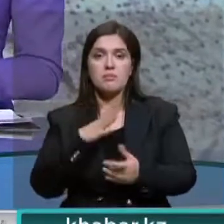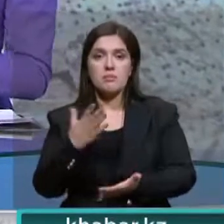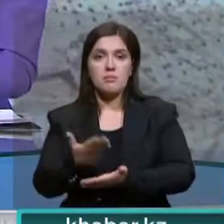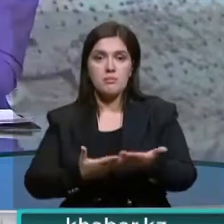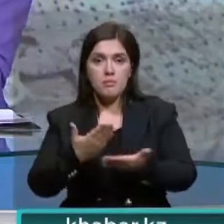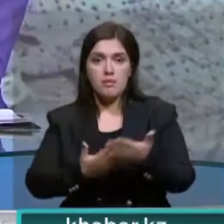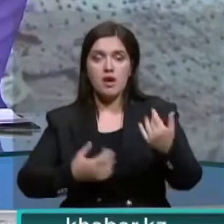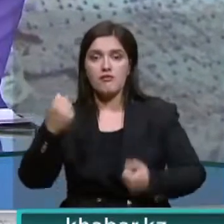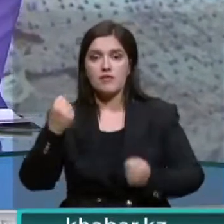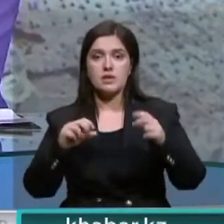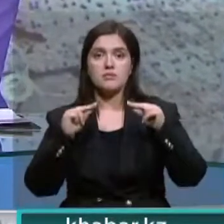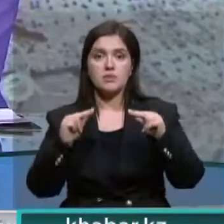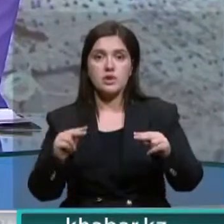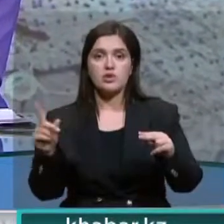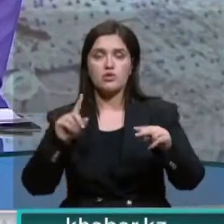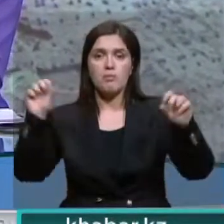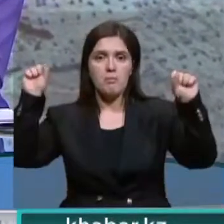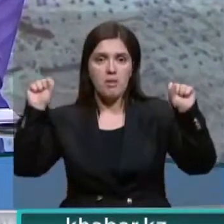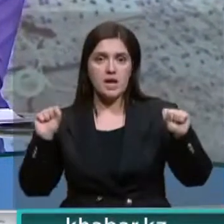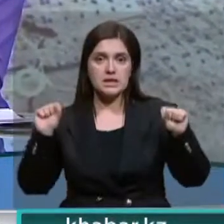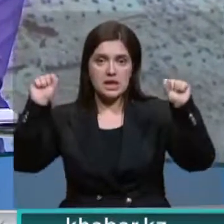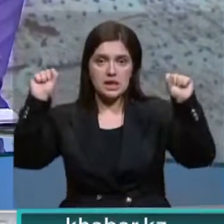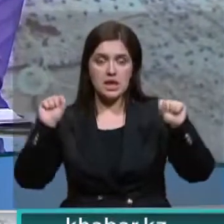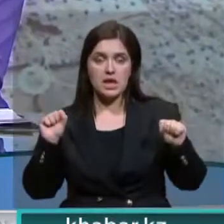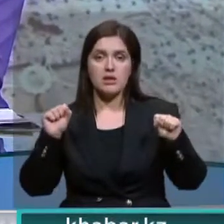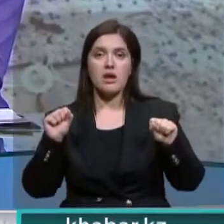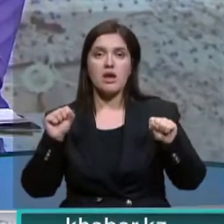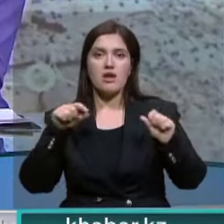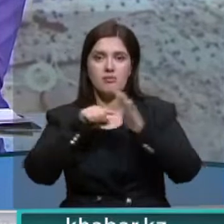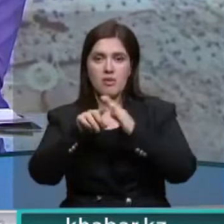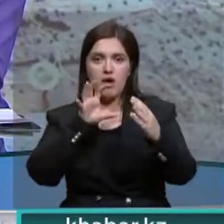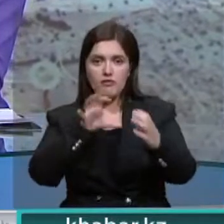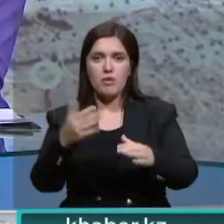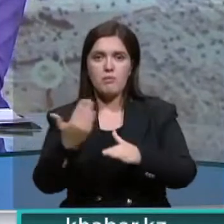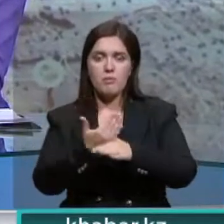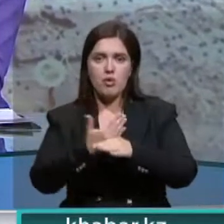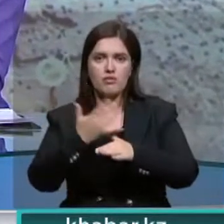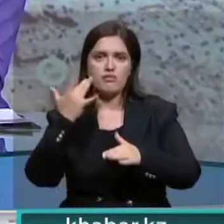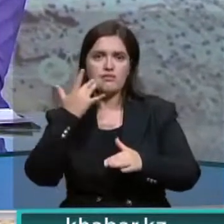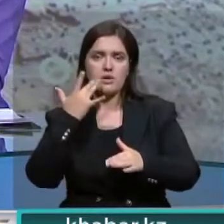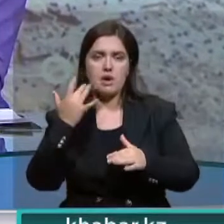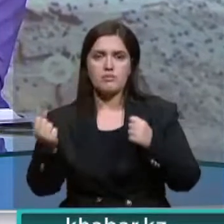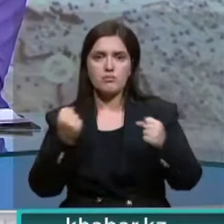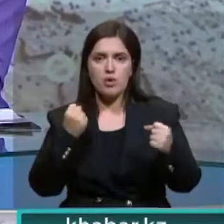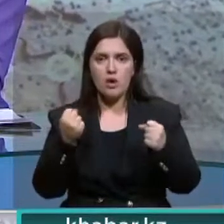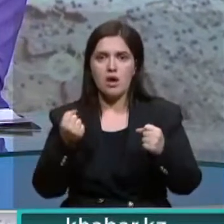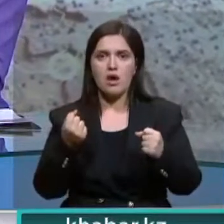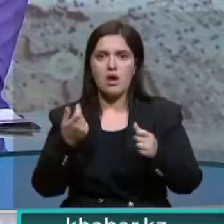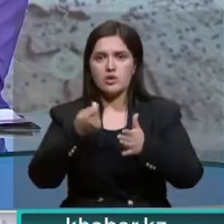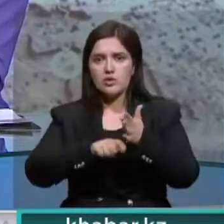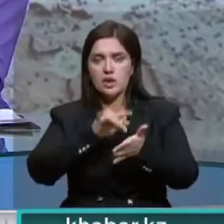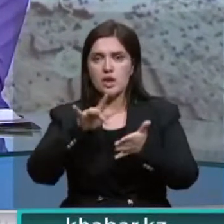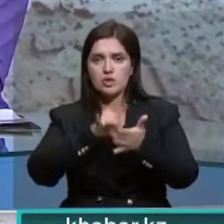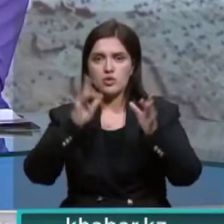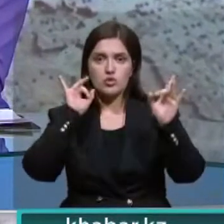провели профилактическую беседу. Водитель признался, что подтягивание на поручнях помогает ему всегда находиться в форме, отключаться от городского шума,